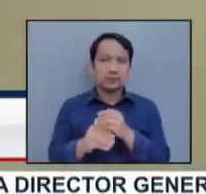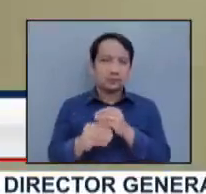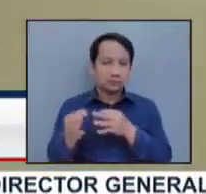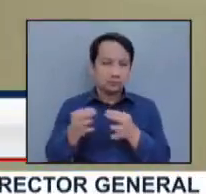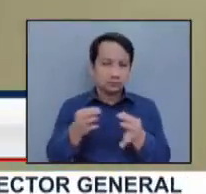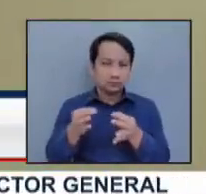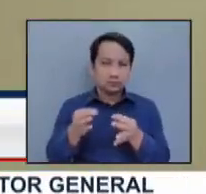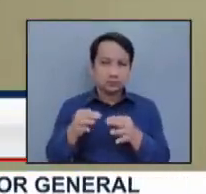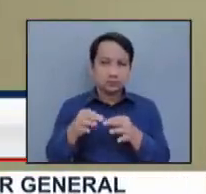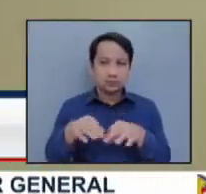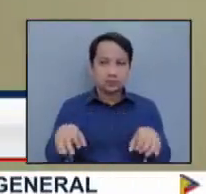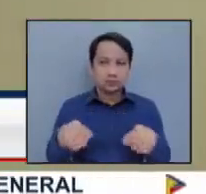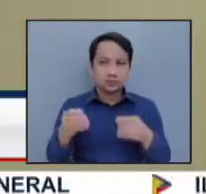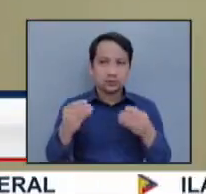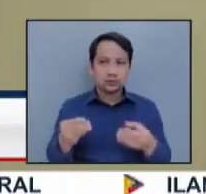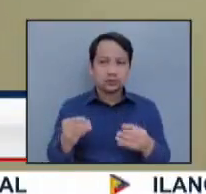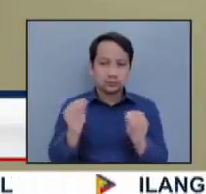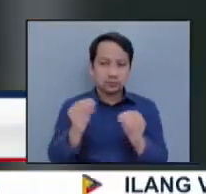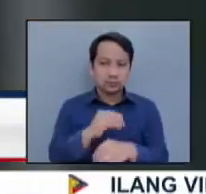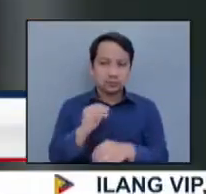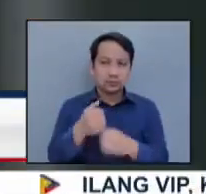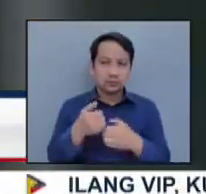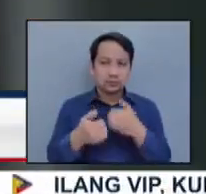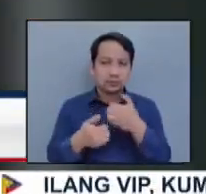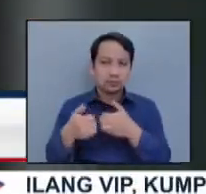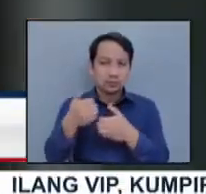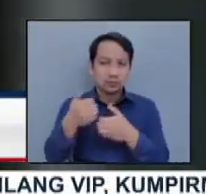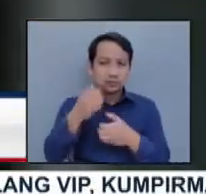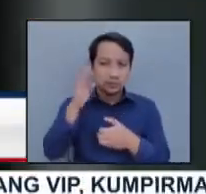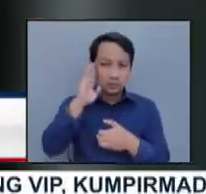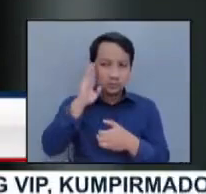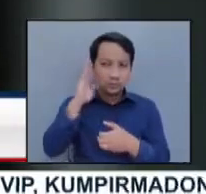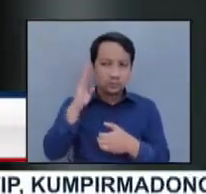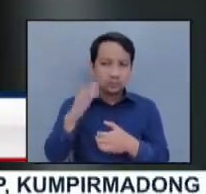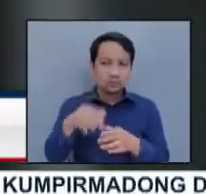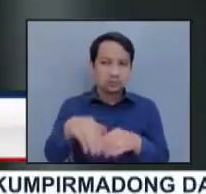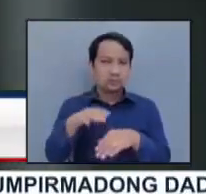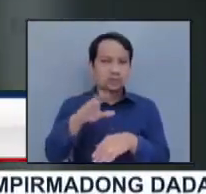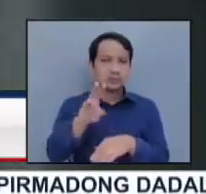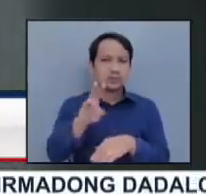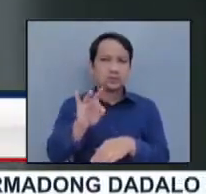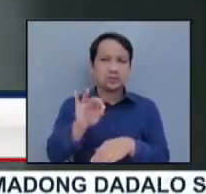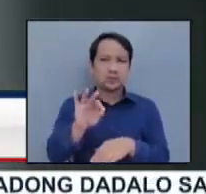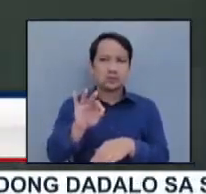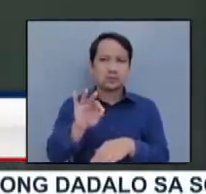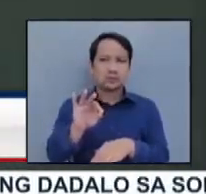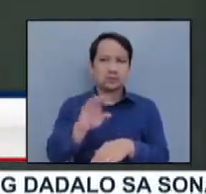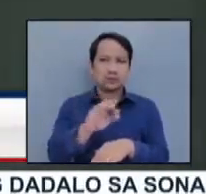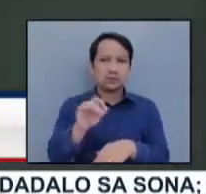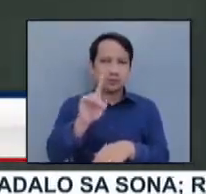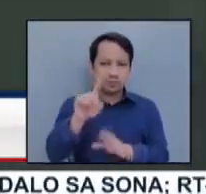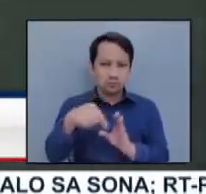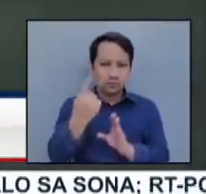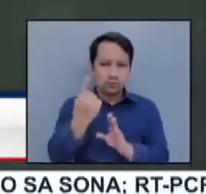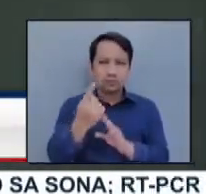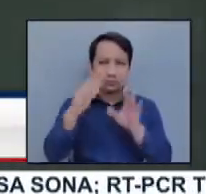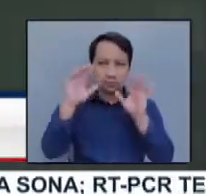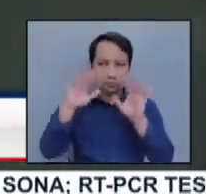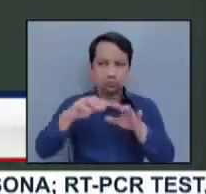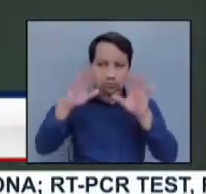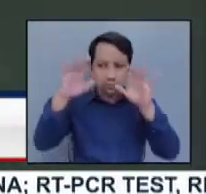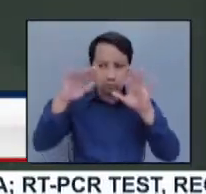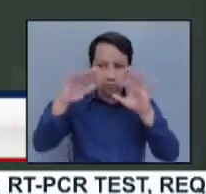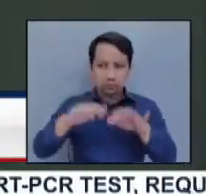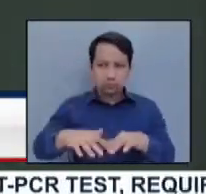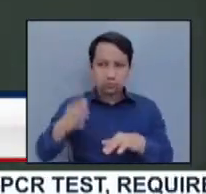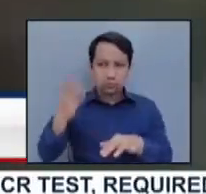Sewerage Management Office Engineer Baltasar Melgar, umabot sa 79 mm sa loob ng isang oras ang bumagsak na ulan noong